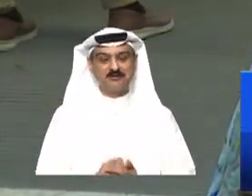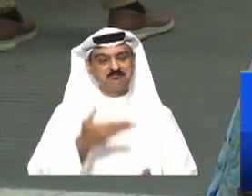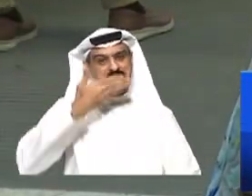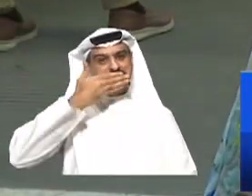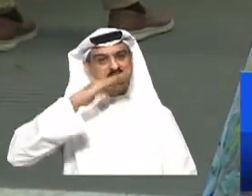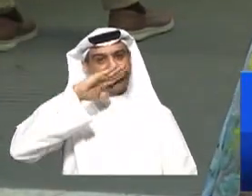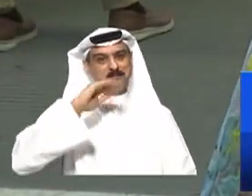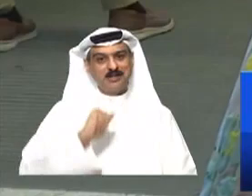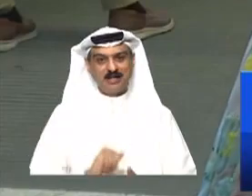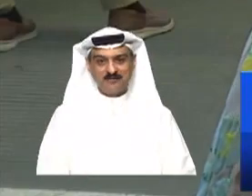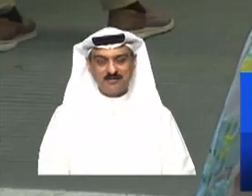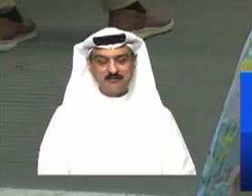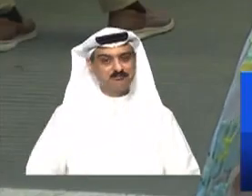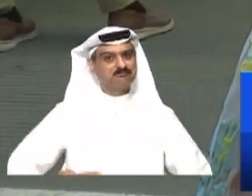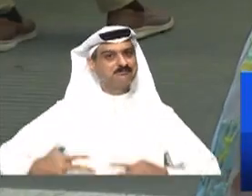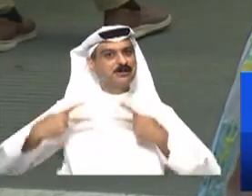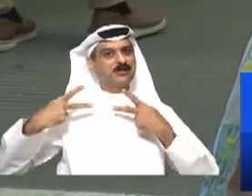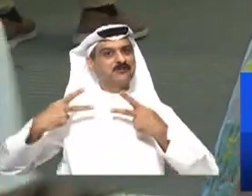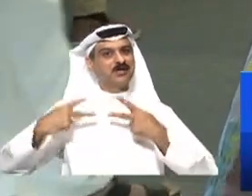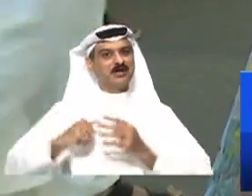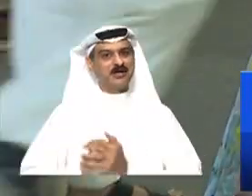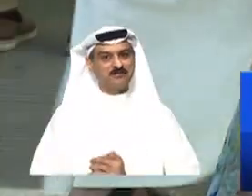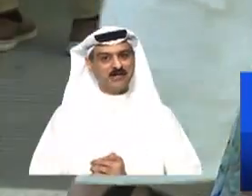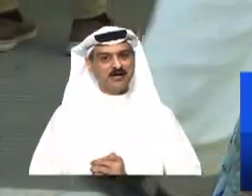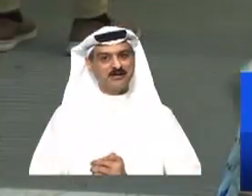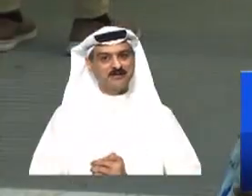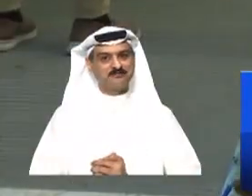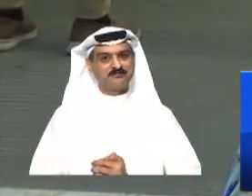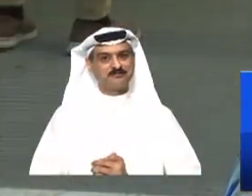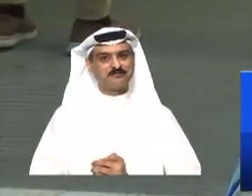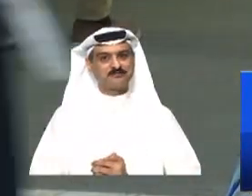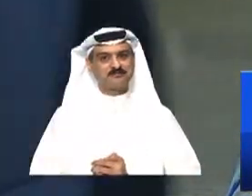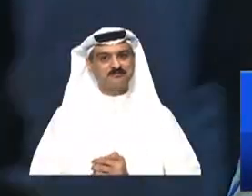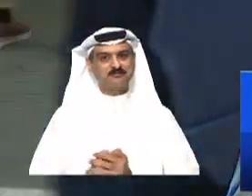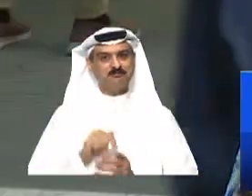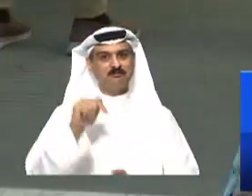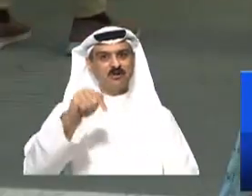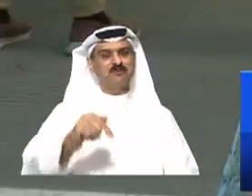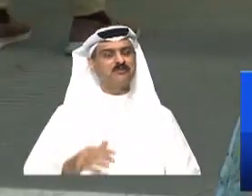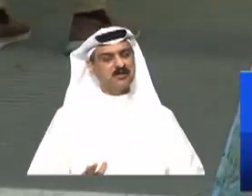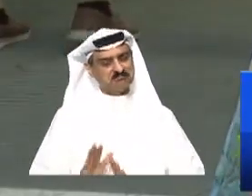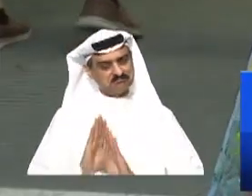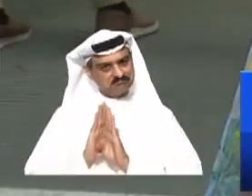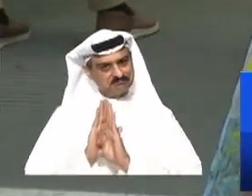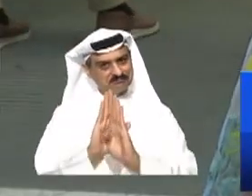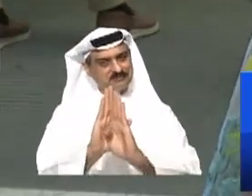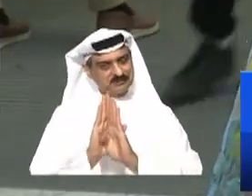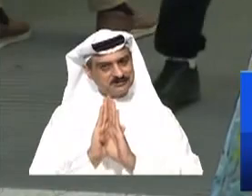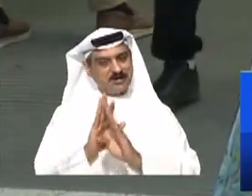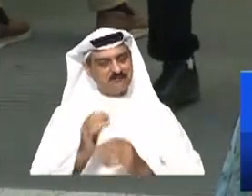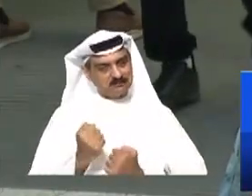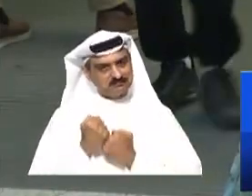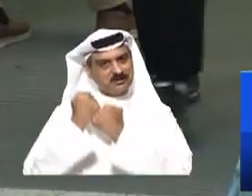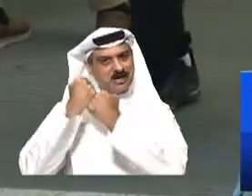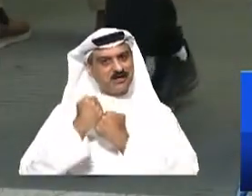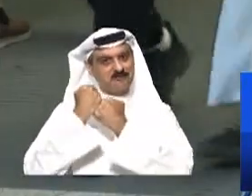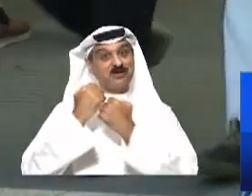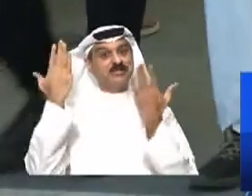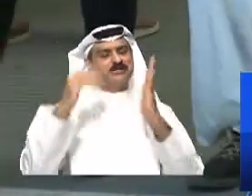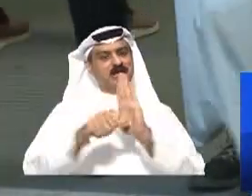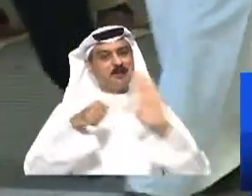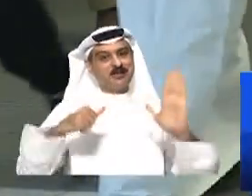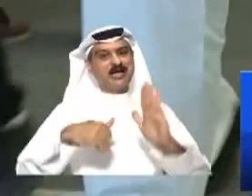الحمد، طبعا نفتخر ويعطيهم طاقة إيجابية ويعطيهم دافع للانطلاق إن شاء الله